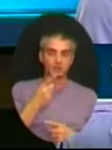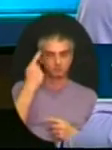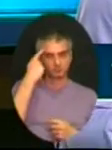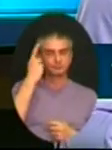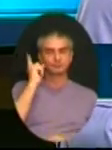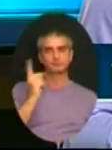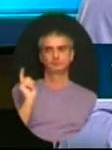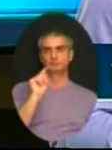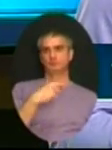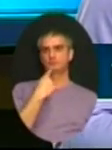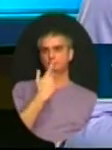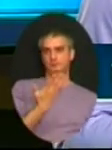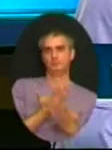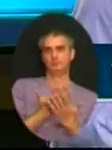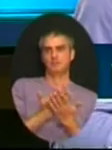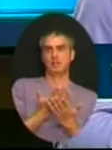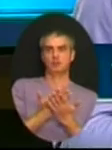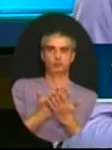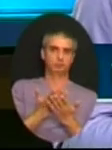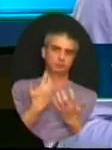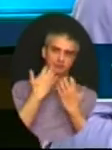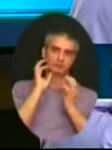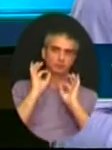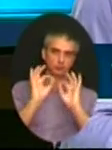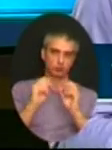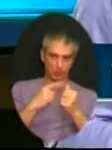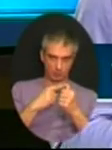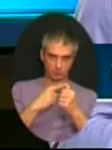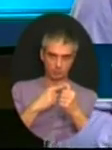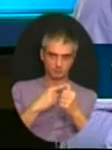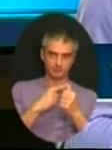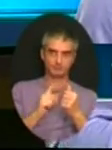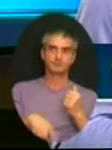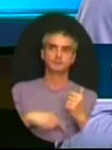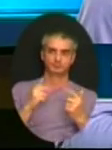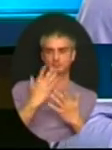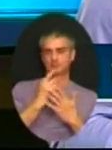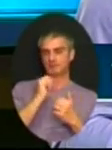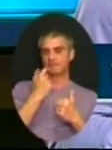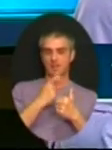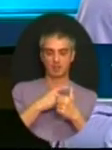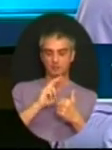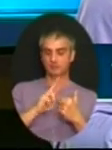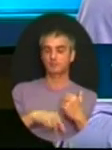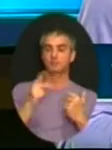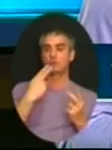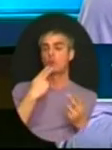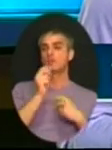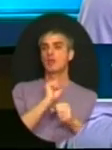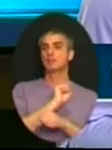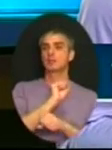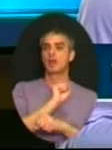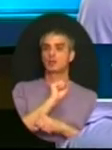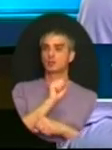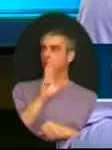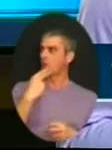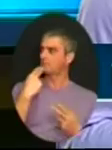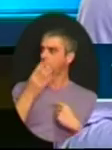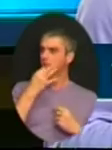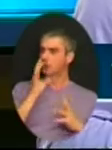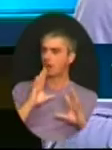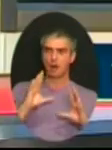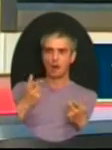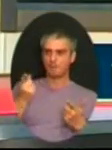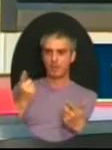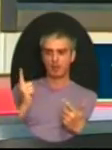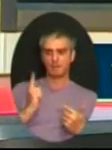ידע, יצטרך לבוא ולתת את גרסתו לסיפור הזה, זה כותרת אחת, והוא עונה לטענות שלשמה. הוא גם משיב לשאלה,